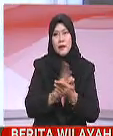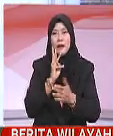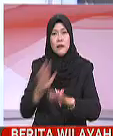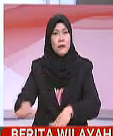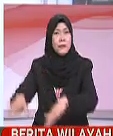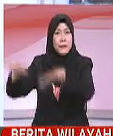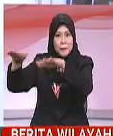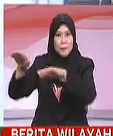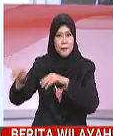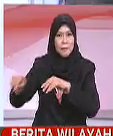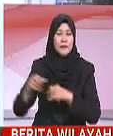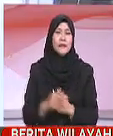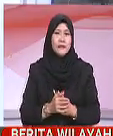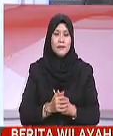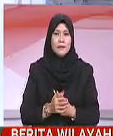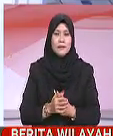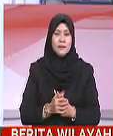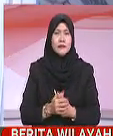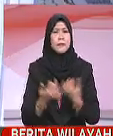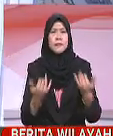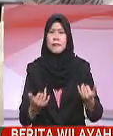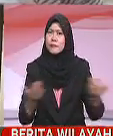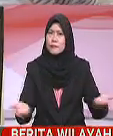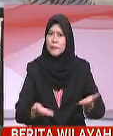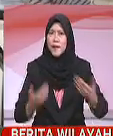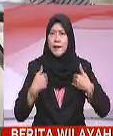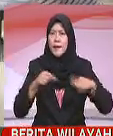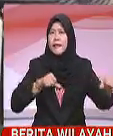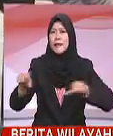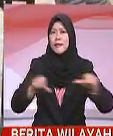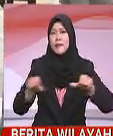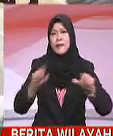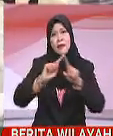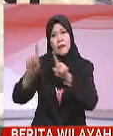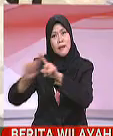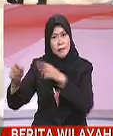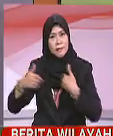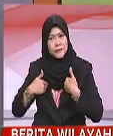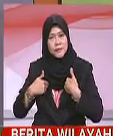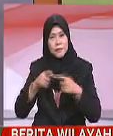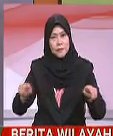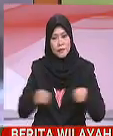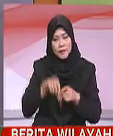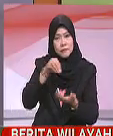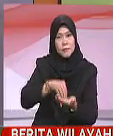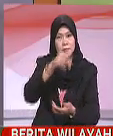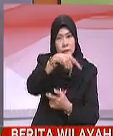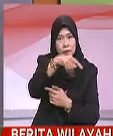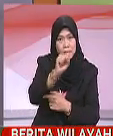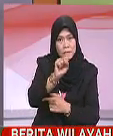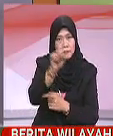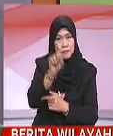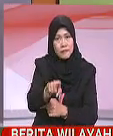air. Okey, Tuan, sepanjang berada di sini ada tak aktiviti lain dijalankan di pusat ni, Tuan?